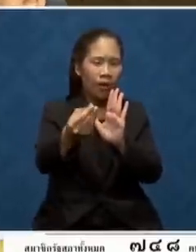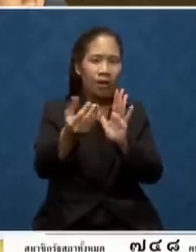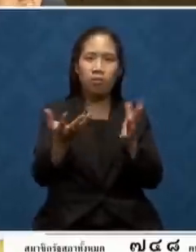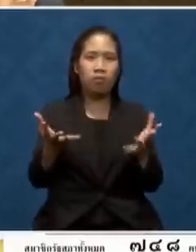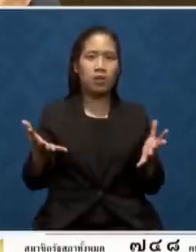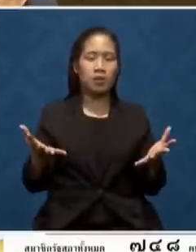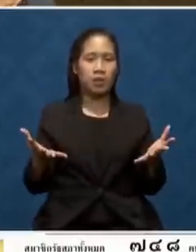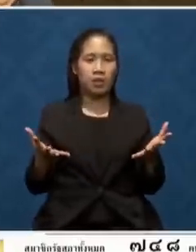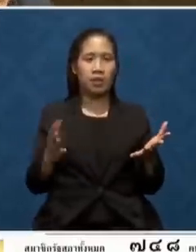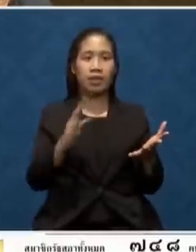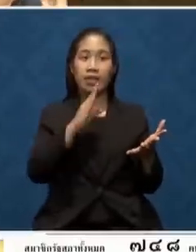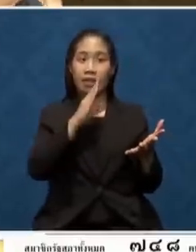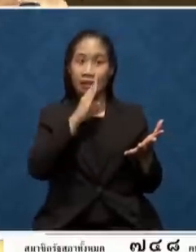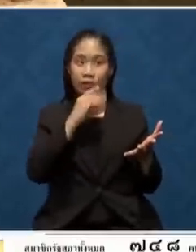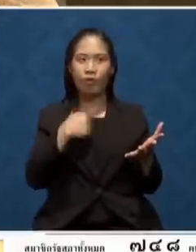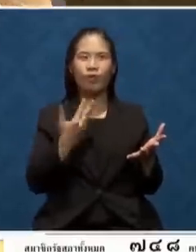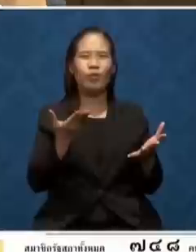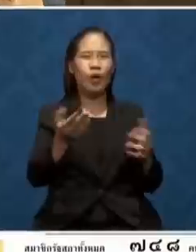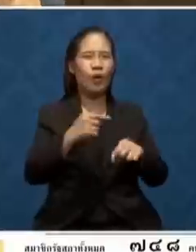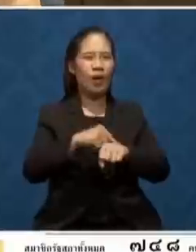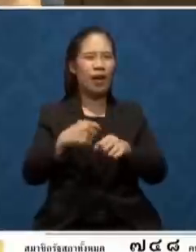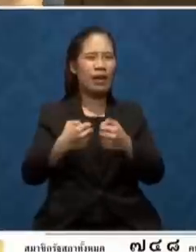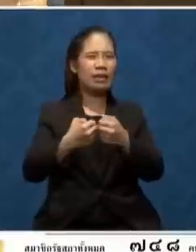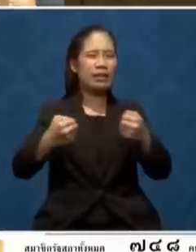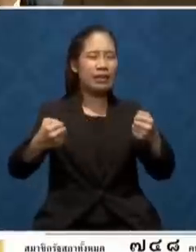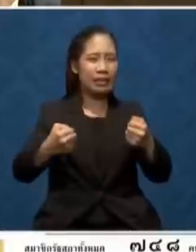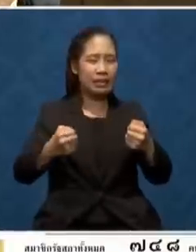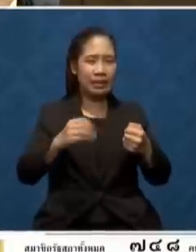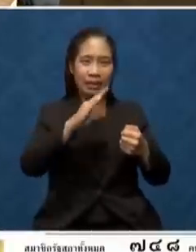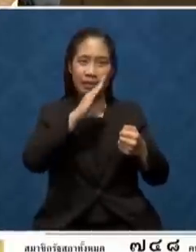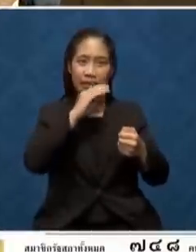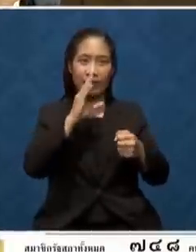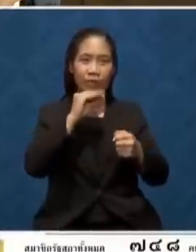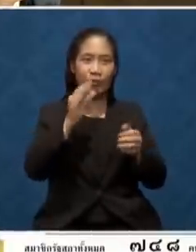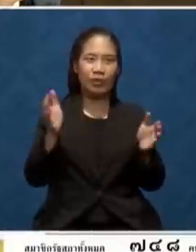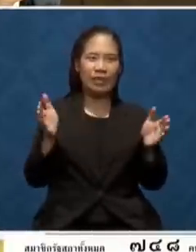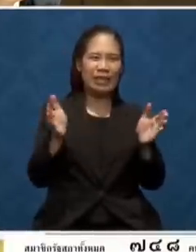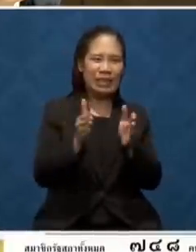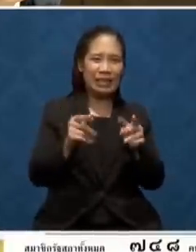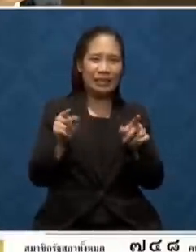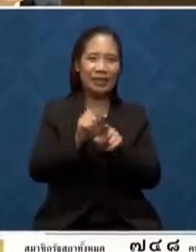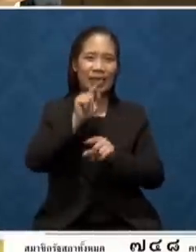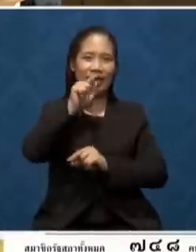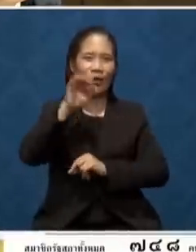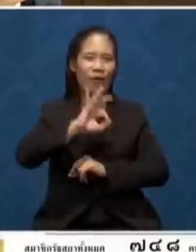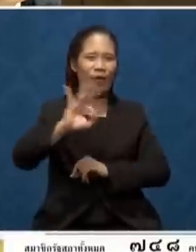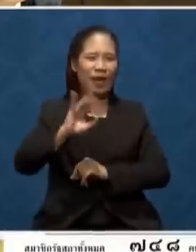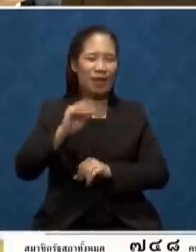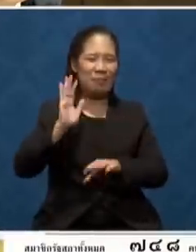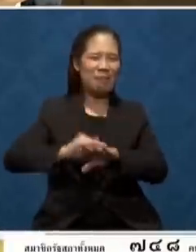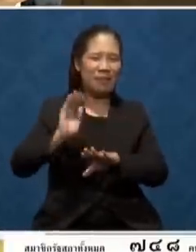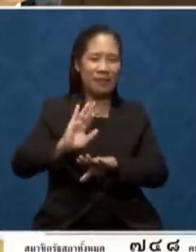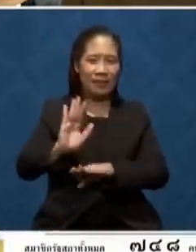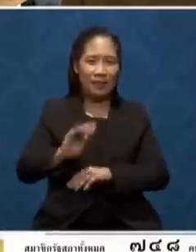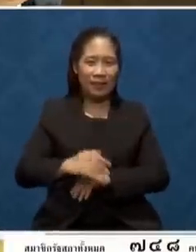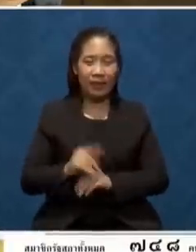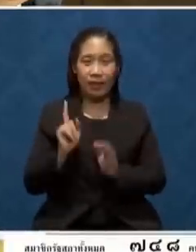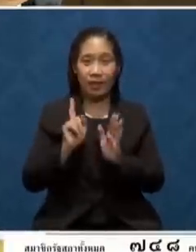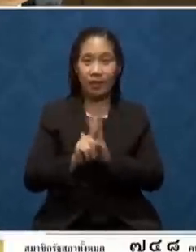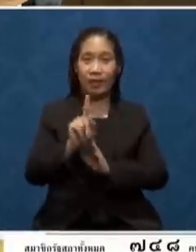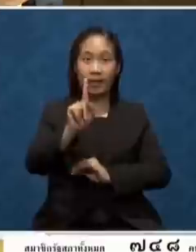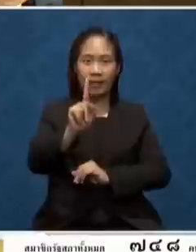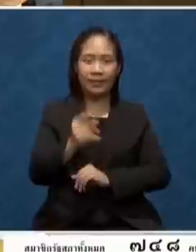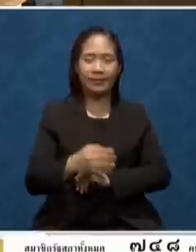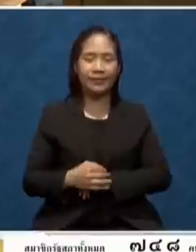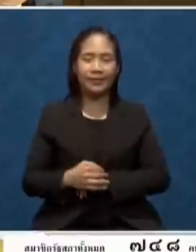ผมขออนุญาตต่อเวลาอีกนิดนึงนะครับพูดสั้นๆแบบทวิตเตอร์ก็ยังไม่ค่อยถนัดเอ้ย 1นาทีนะครับ